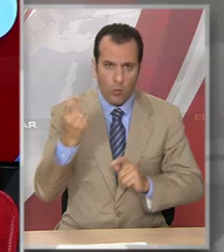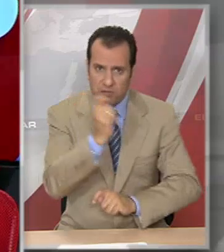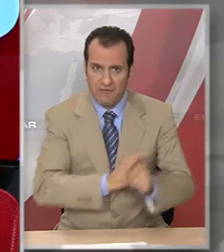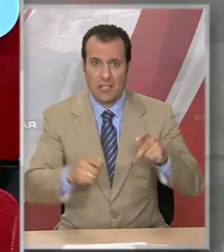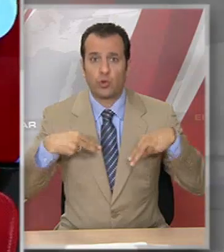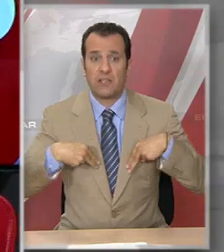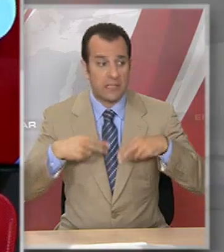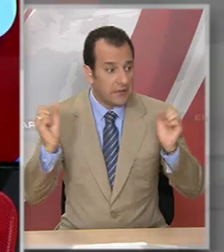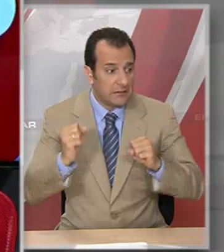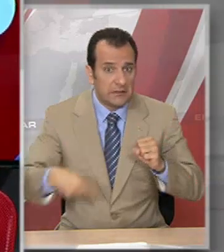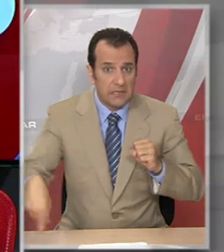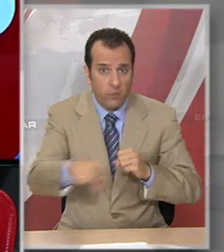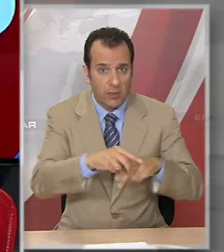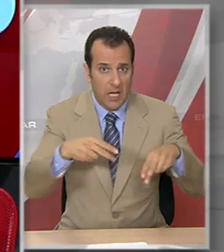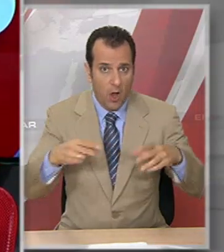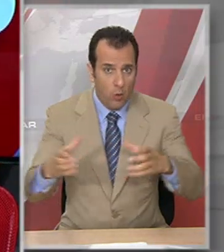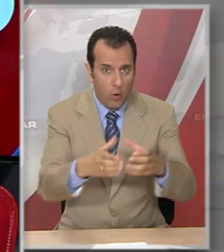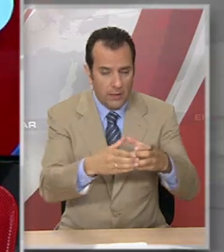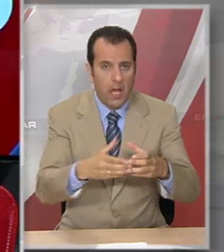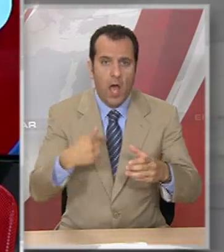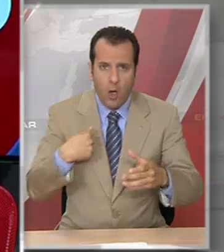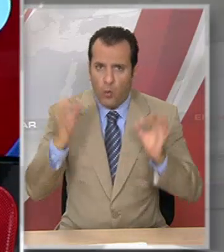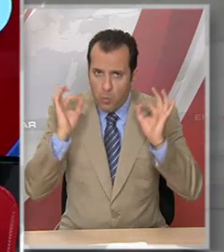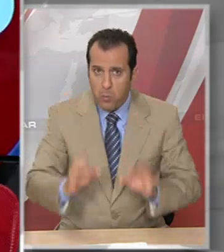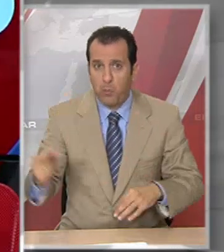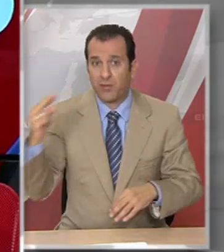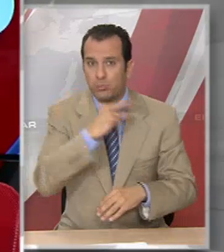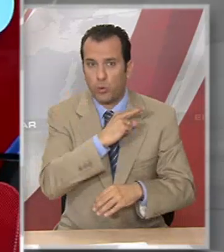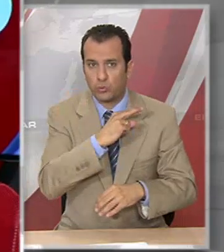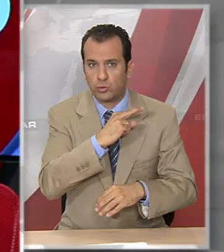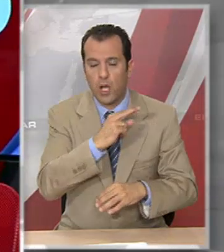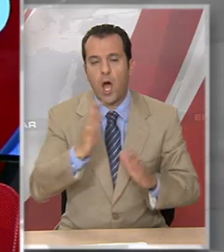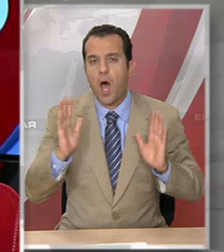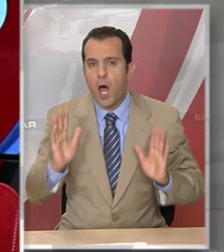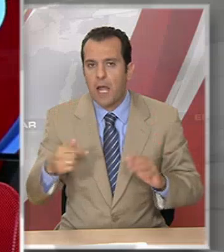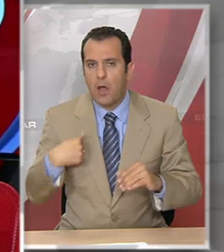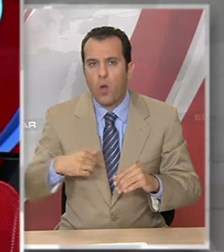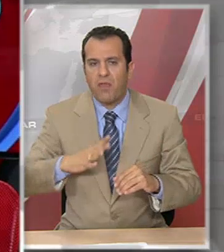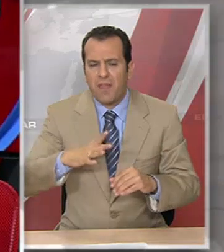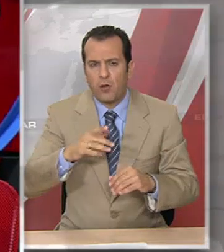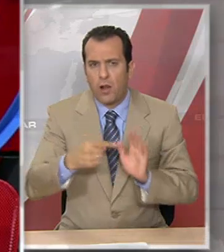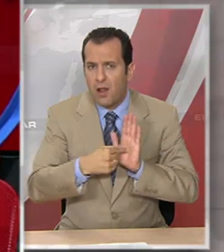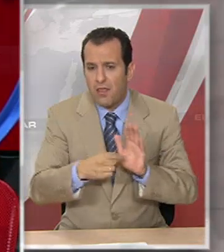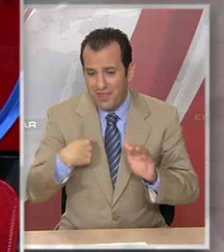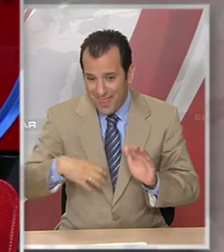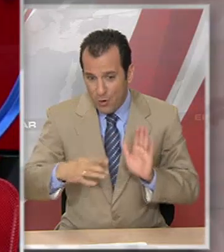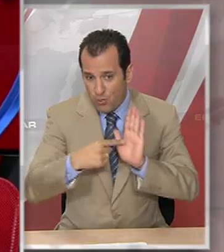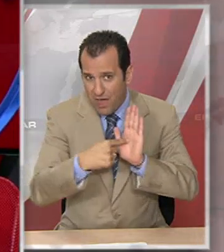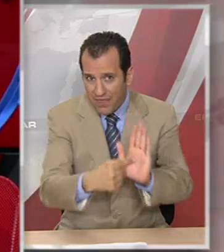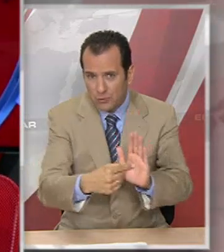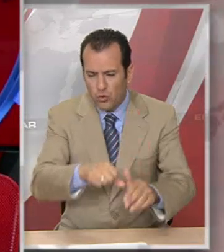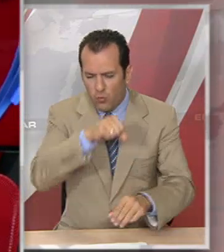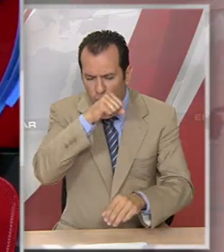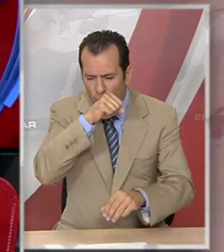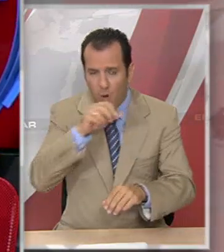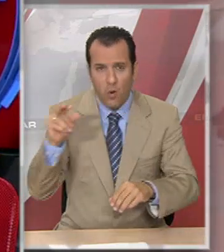κόμματα. Και θα είμαι πρωθυπουργός. Θέλω όμως να αποδείξω ότι δεν είμαι δεμένος με το θέμα, δεν είμαι δεμένος με την καρέκλα,